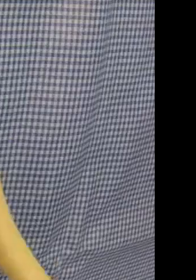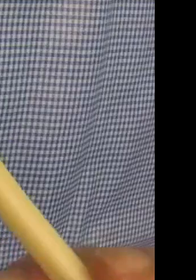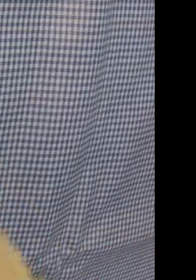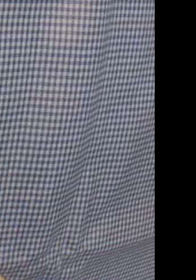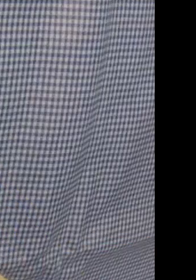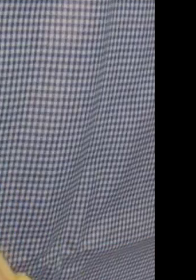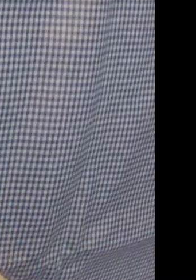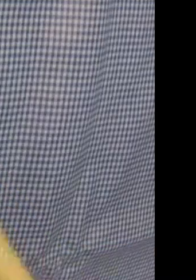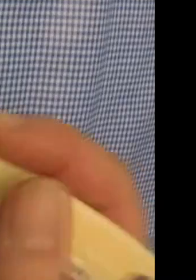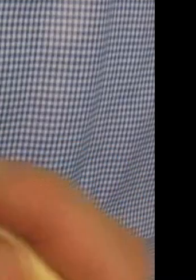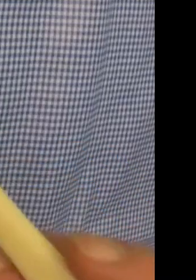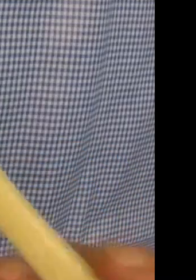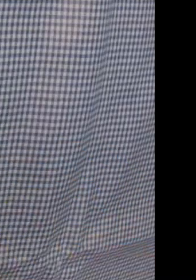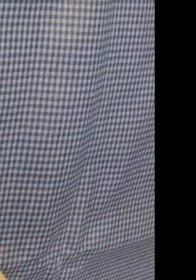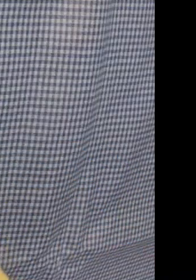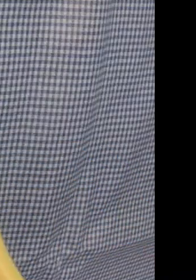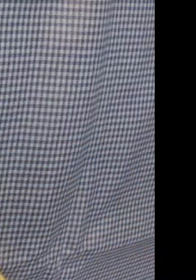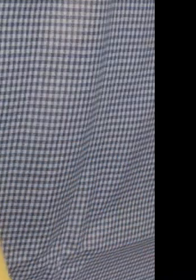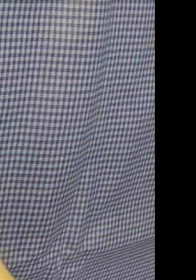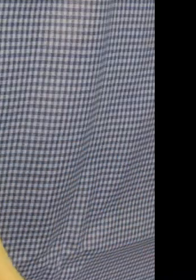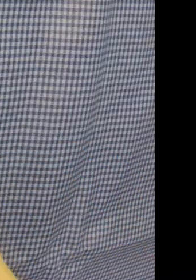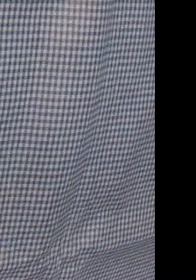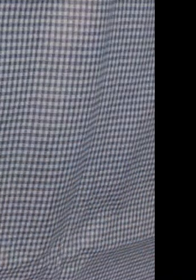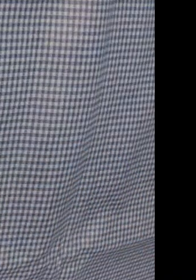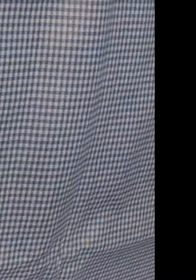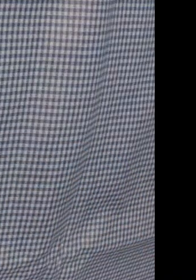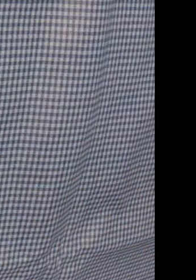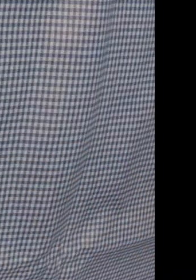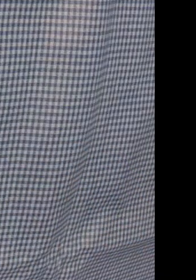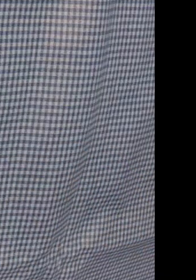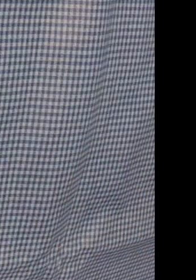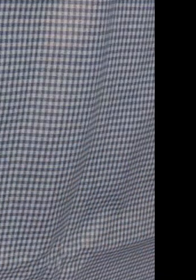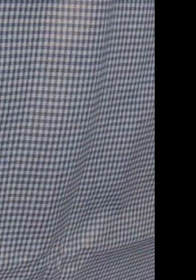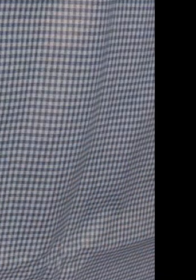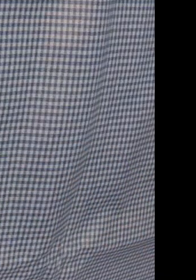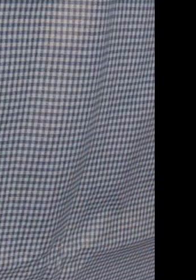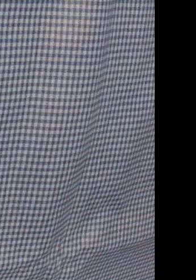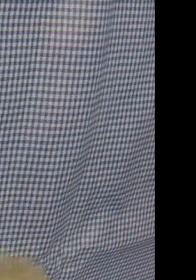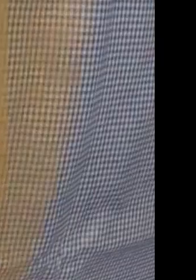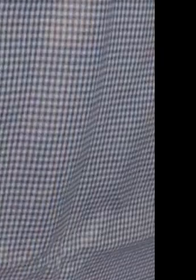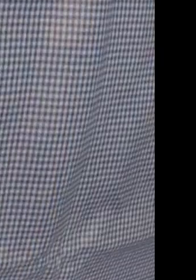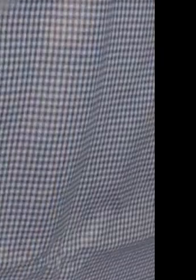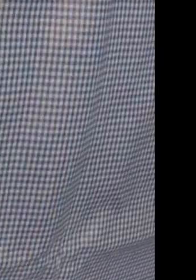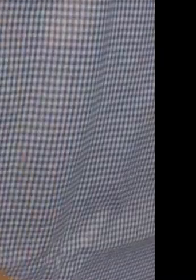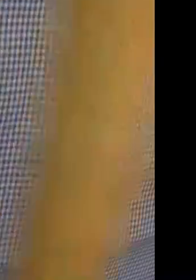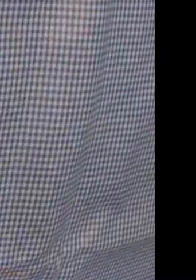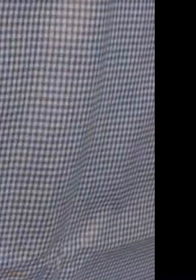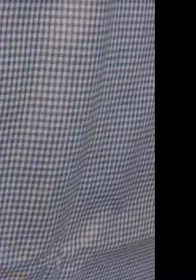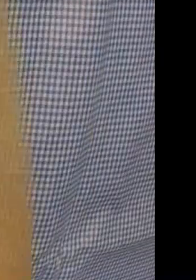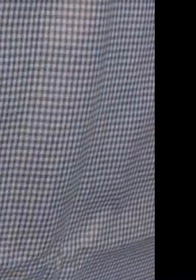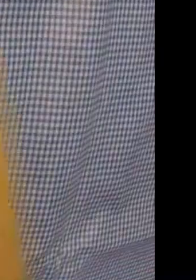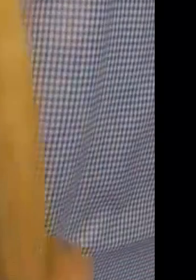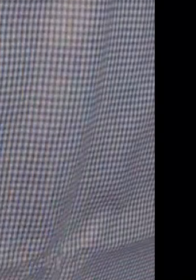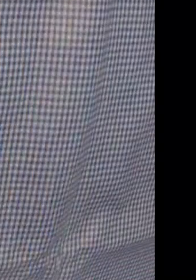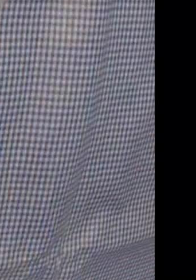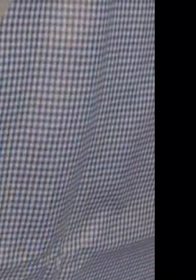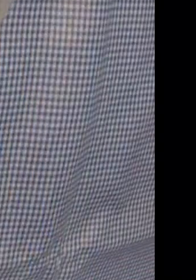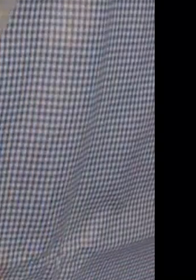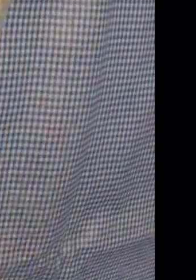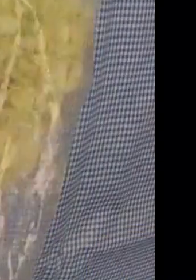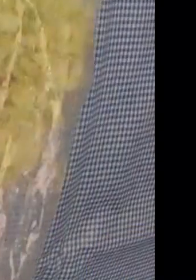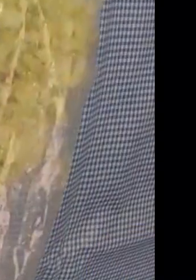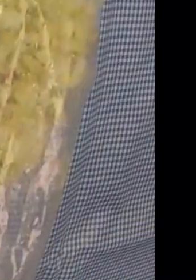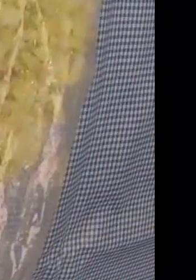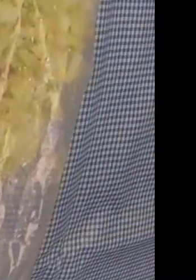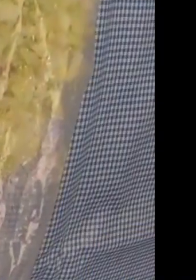卵白にくぐらせます。次に衣を作ります。おかきをすりこぎで細かく砕き